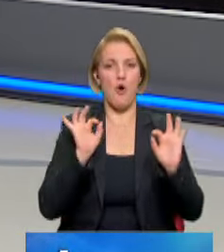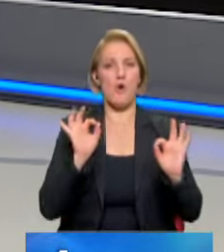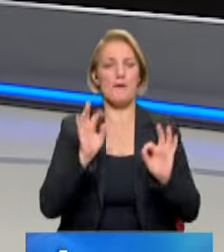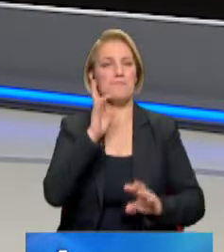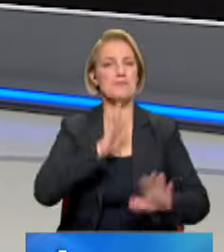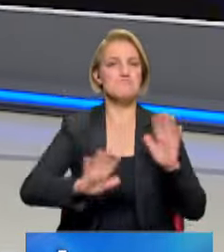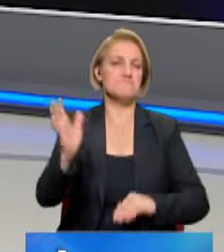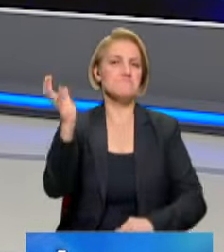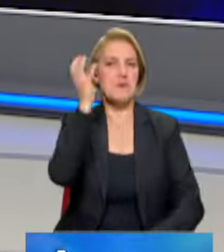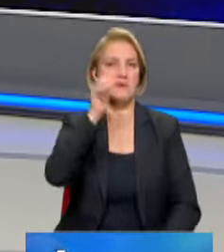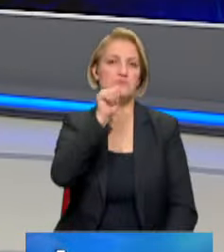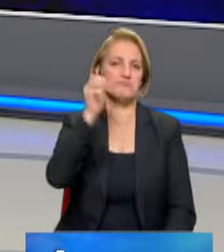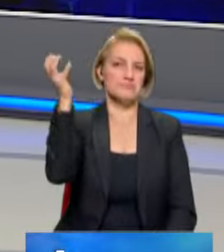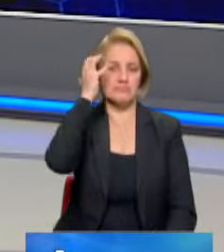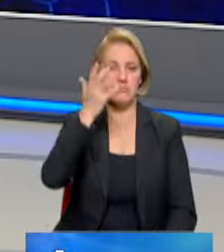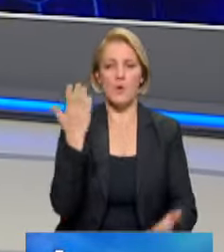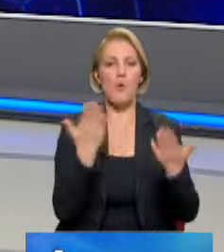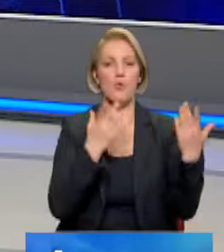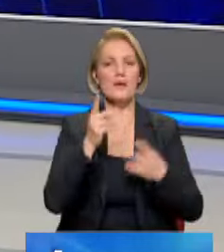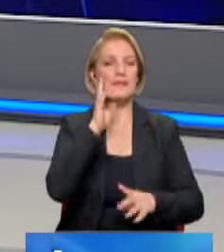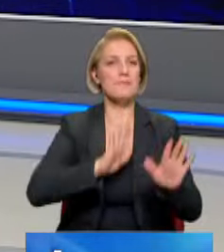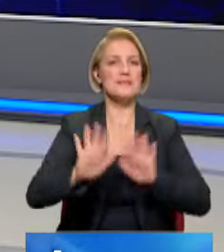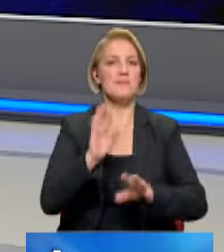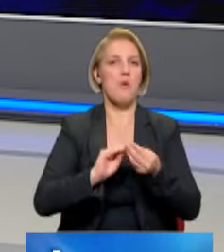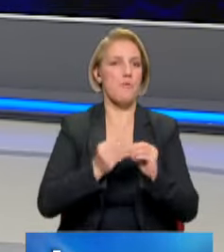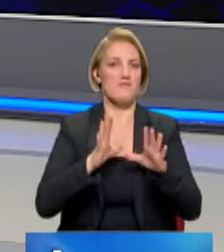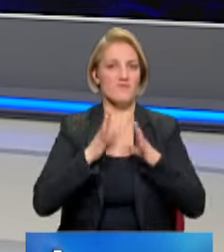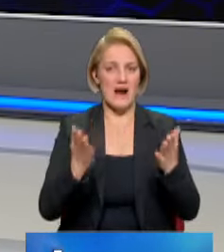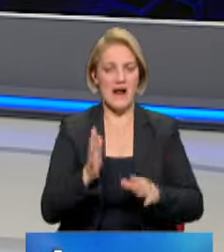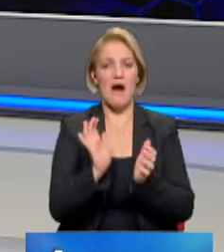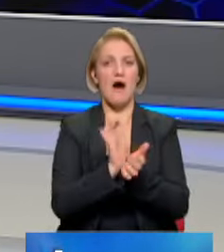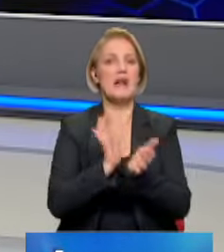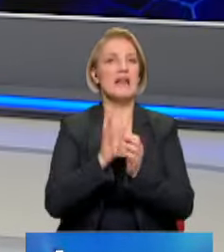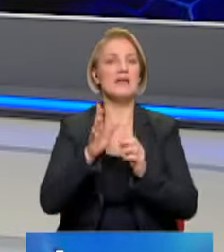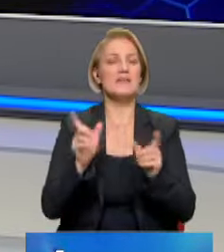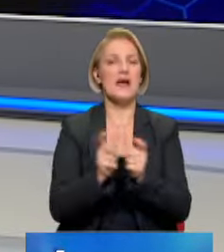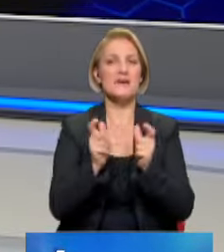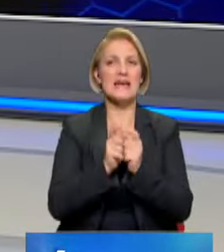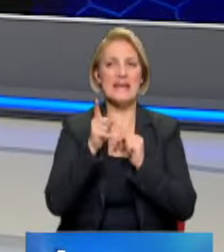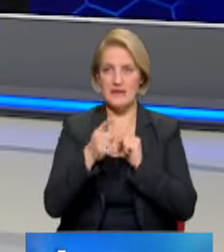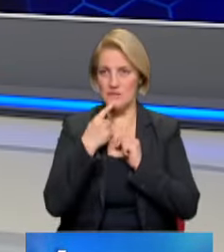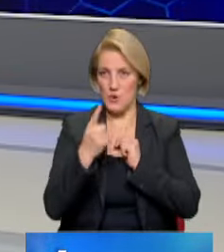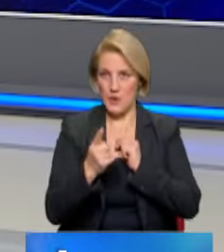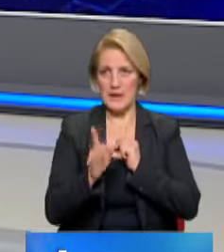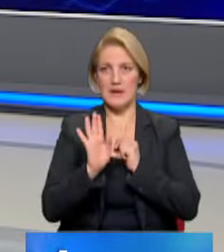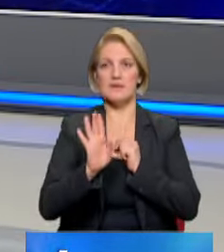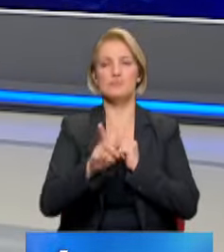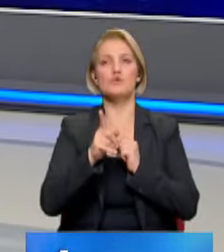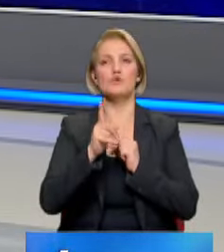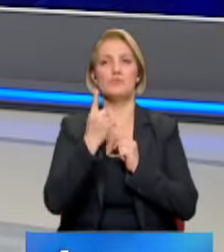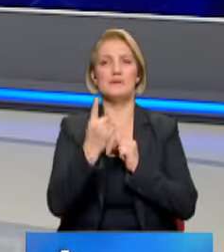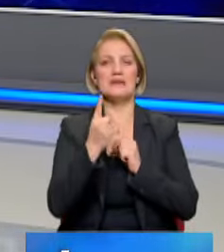hijyen kaynağı aynı zamanda. Okullarda bir hijyen sorunu var. Veli der diyor ki okullardaki bu hijyen sorunu artık